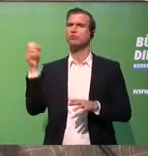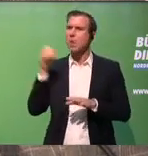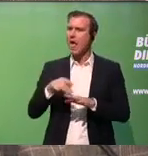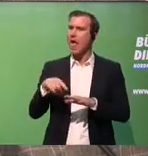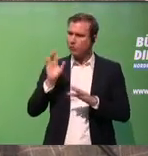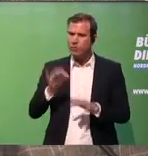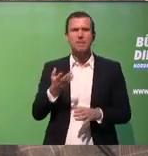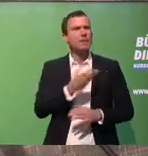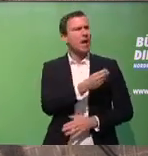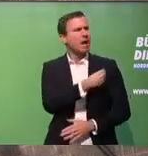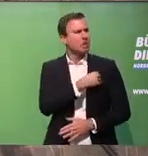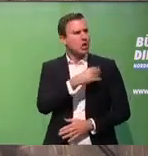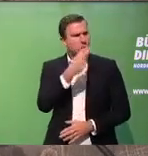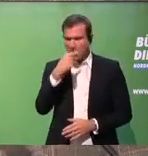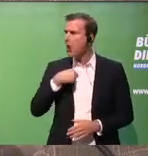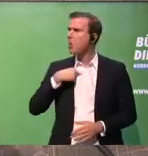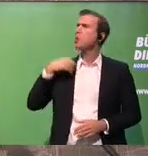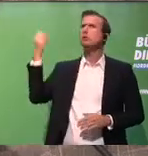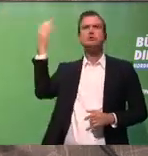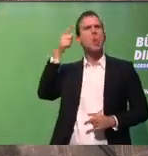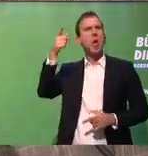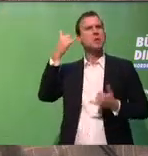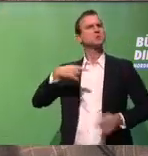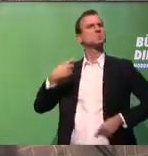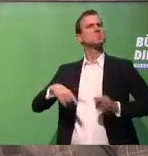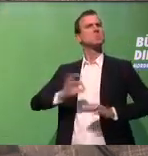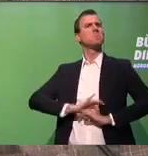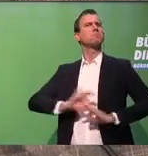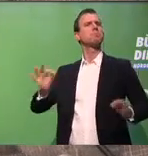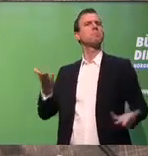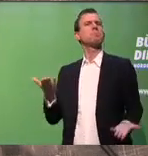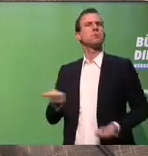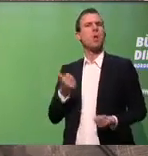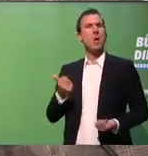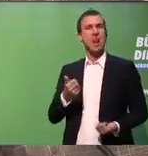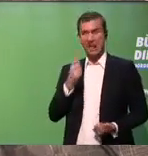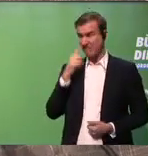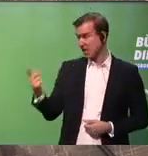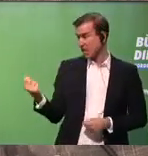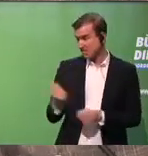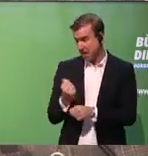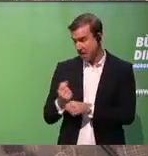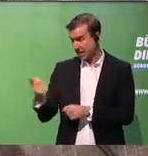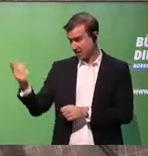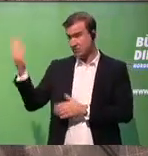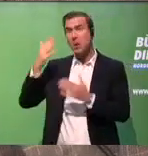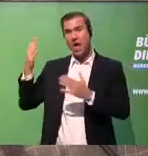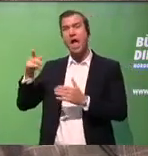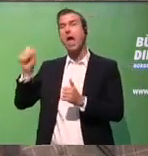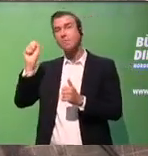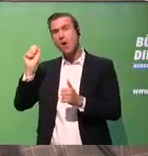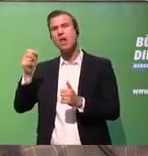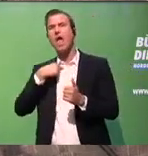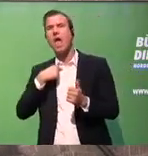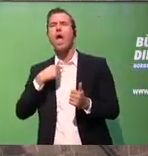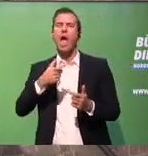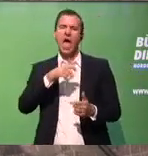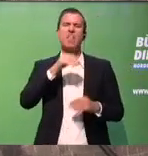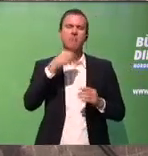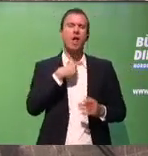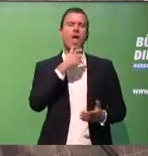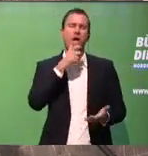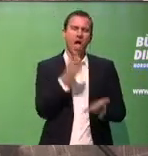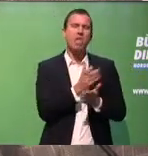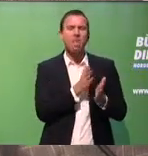dir jemand sagen kann, guck hier, jetzt läuft alles prima, aber wenn du es jetzt machst, dann kannst du dir diesen und jenen Umweg sparen und